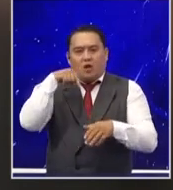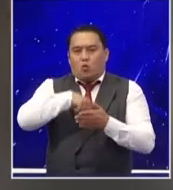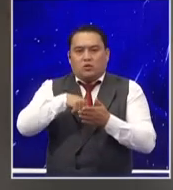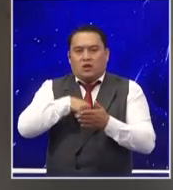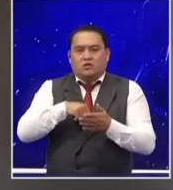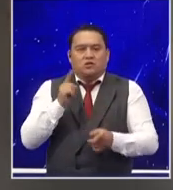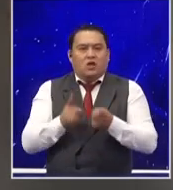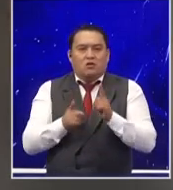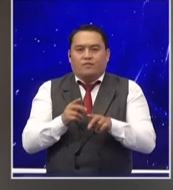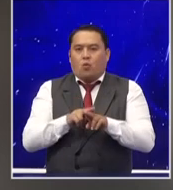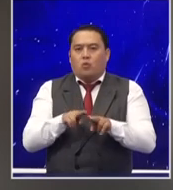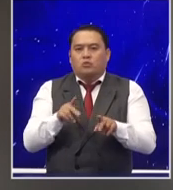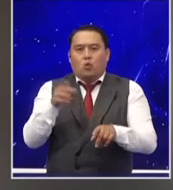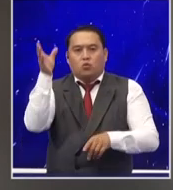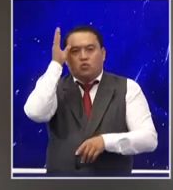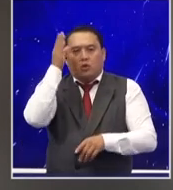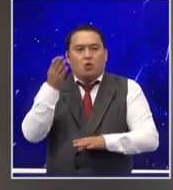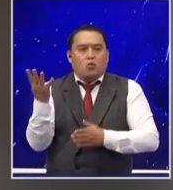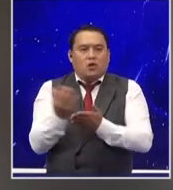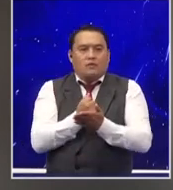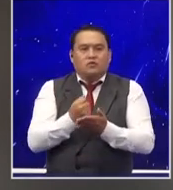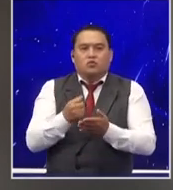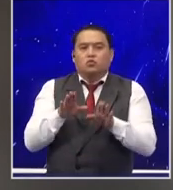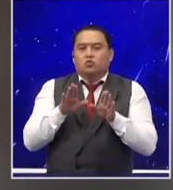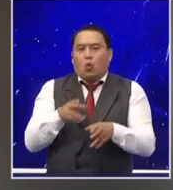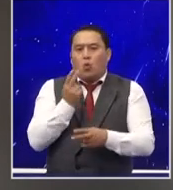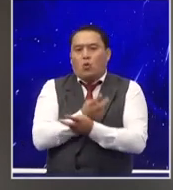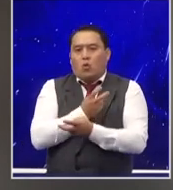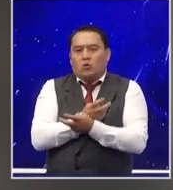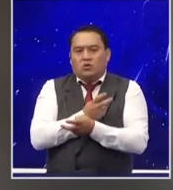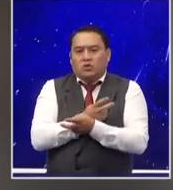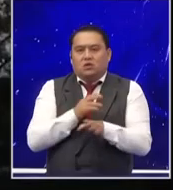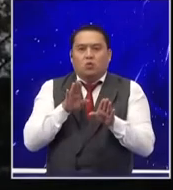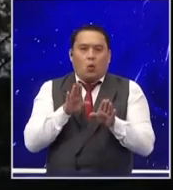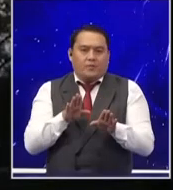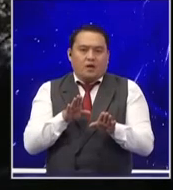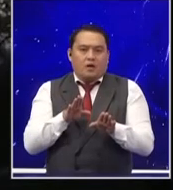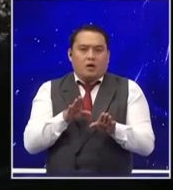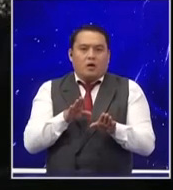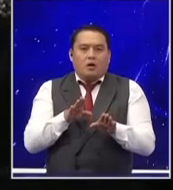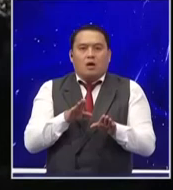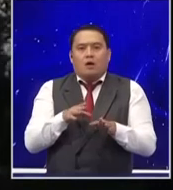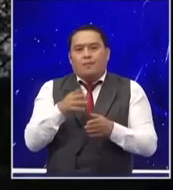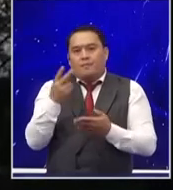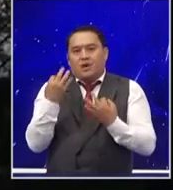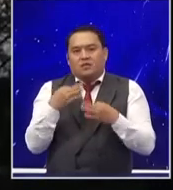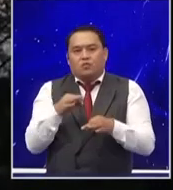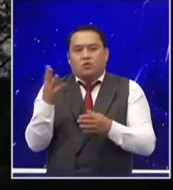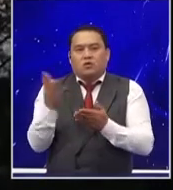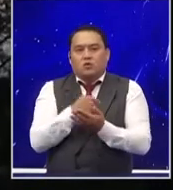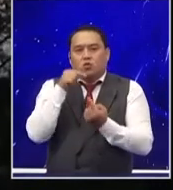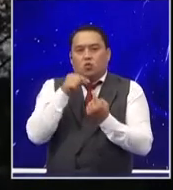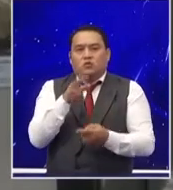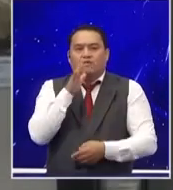настоящий кладезь для ученых ведь и раньше удавалось найти лишь кости пещерного медведя радиоуглеродный анализ позволит определить